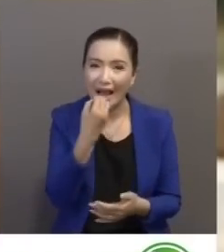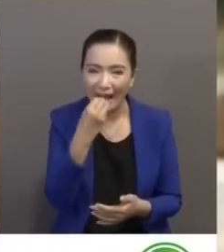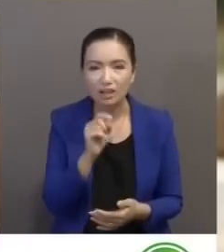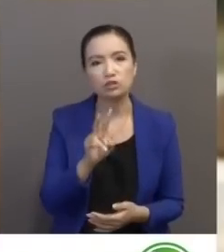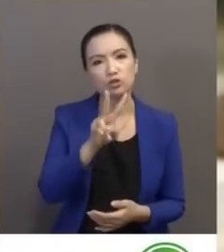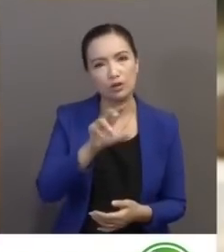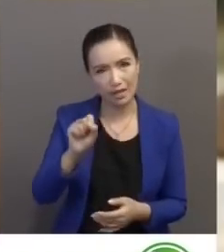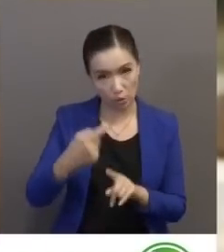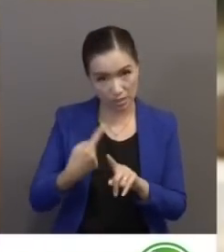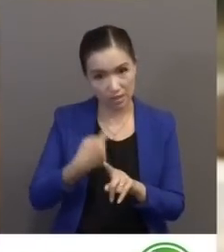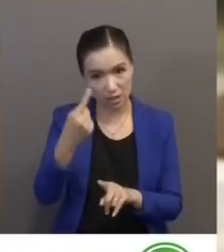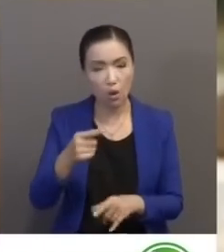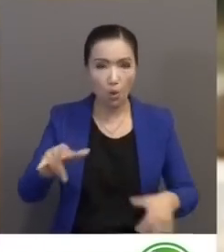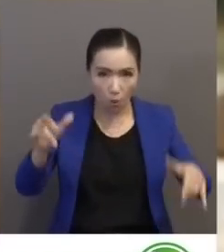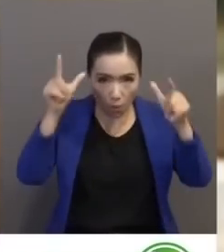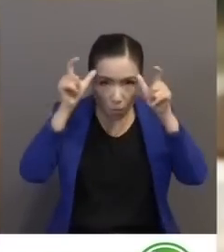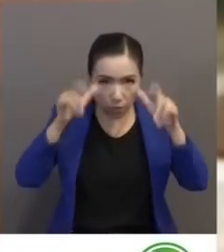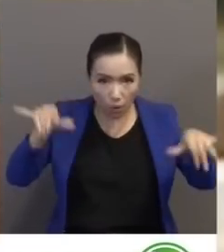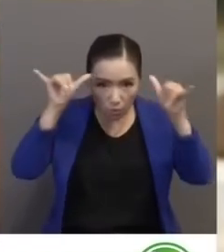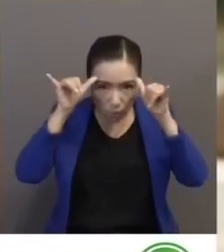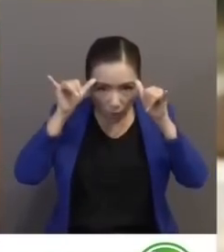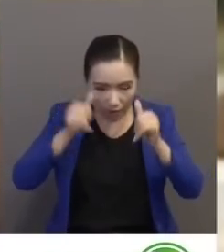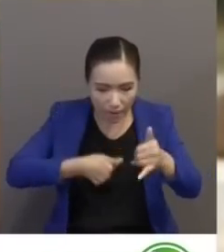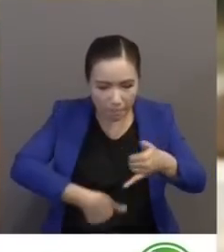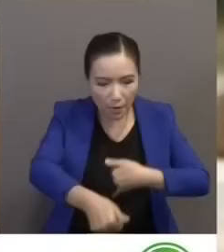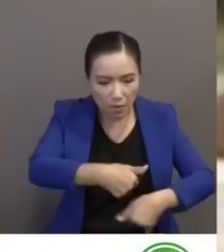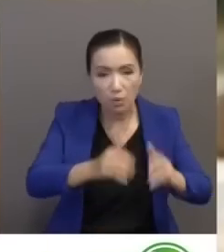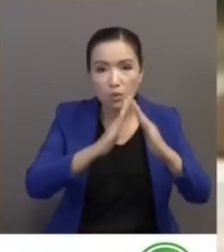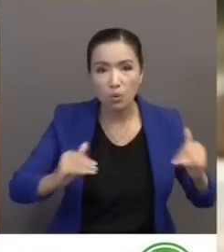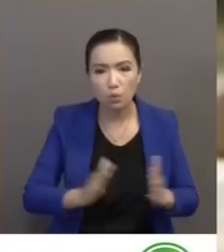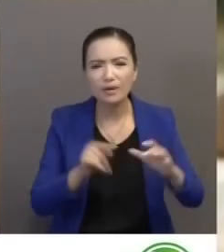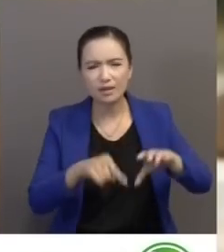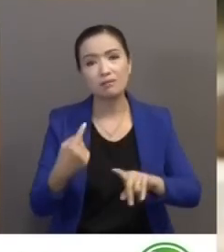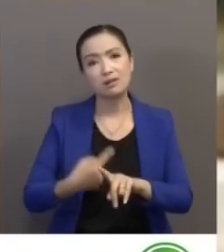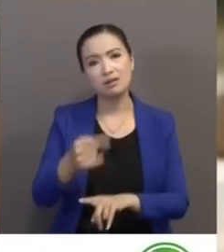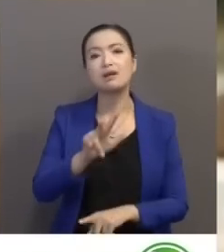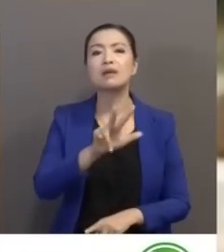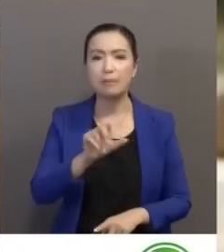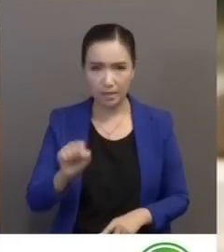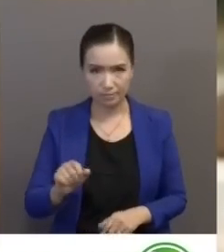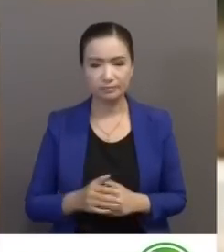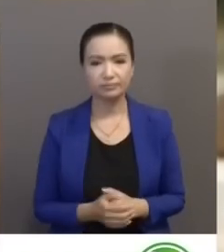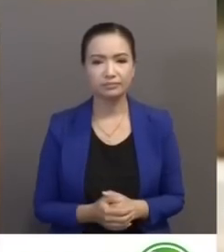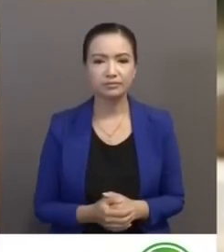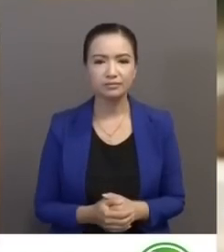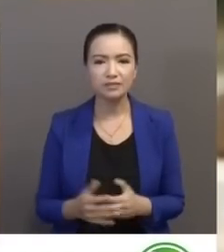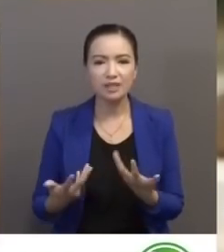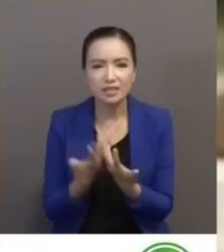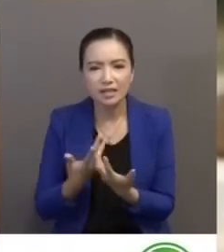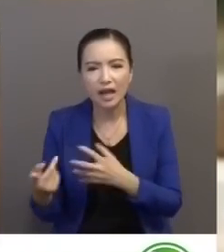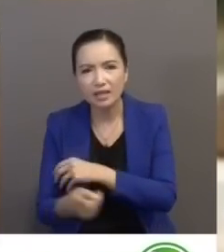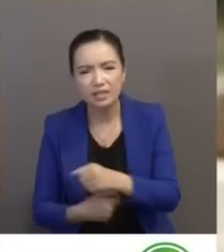เดือนวัวควายที่ก็มาถ่ายชีวิตไปเยอะเดือนนึงก็ประมาณ 300,000 ก็ไปเกี่ยวย่ามันกินทุก